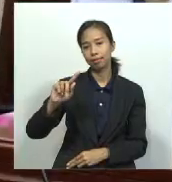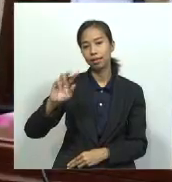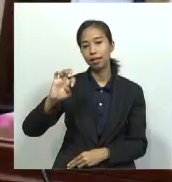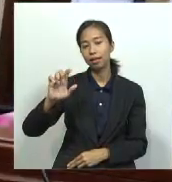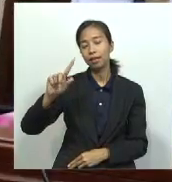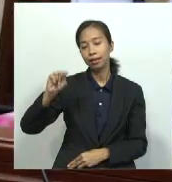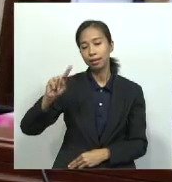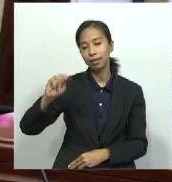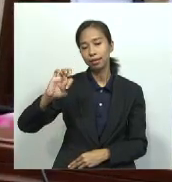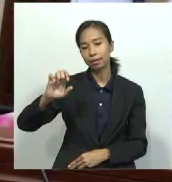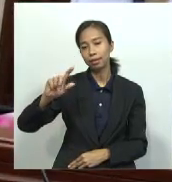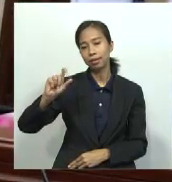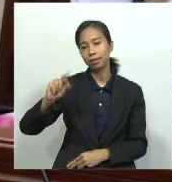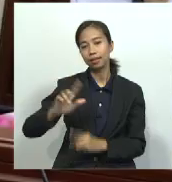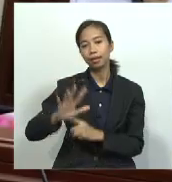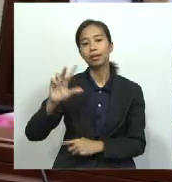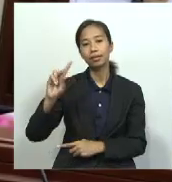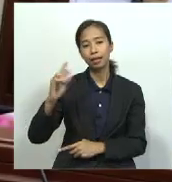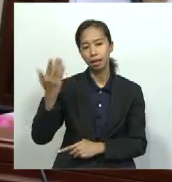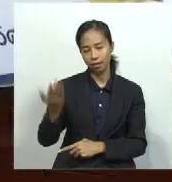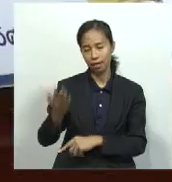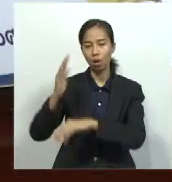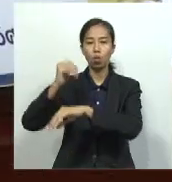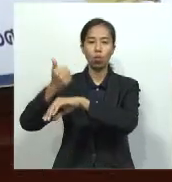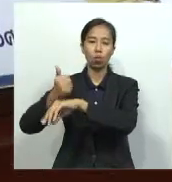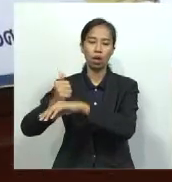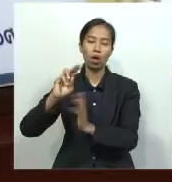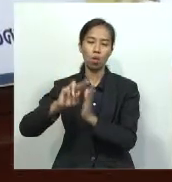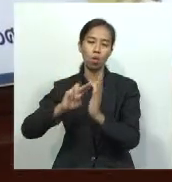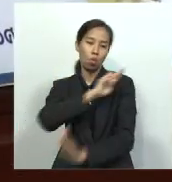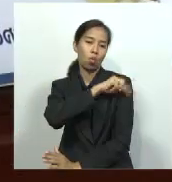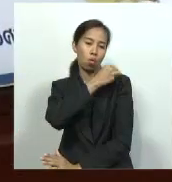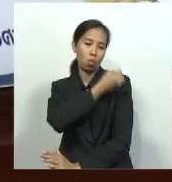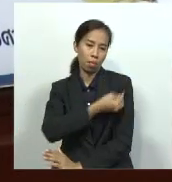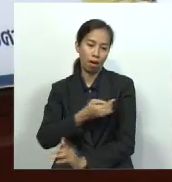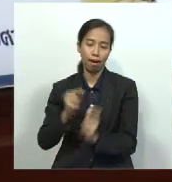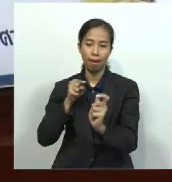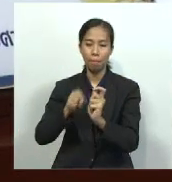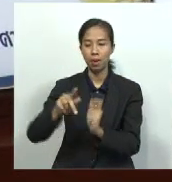มบัติผู้อำนวยการโรงพยาบาลสมเด็จพระยุพราชปัวจังหวัดน่านนั่นเองครับ